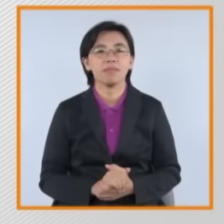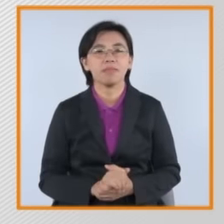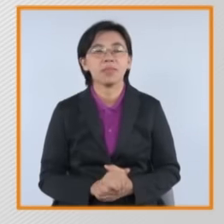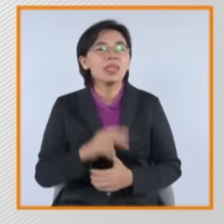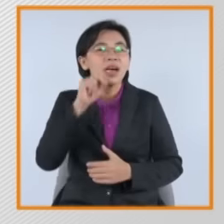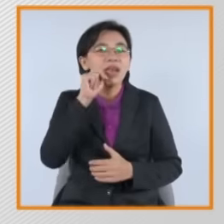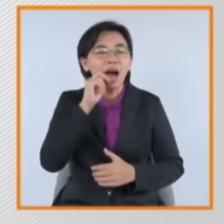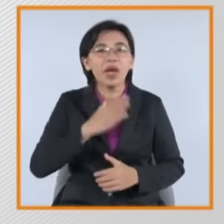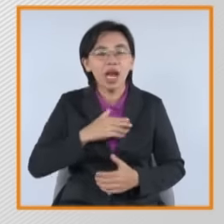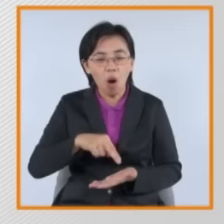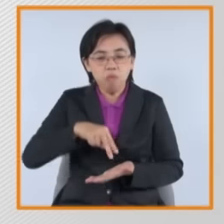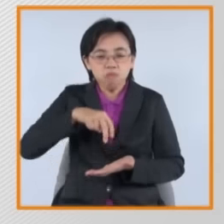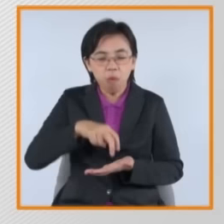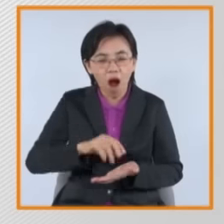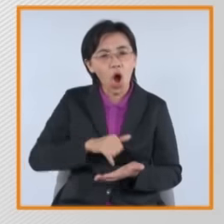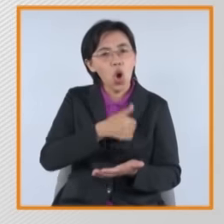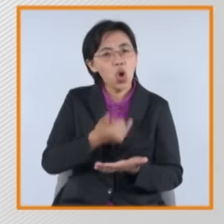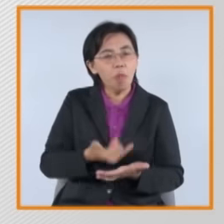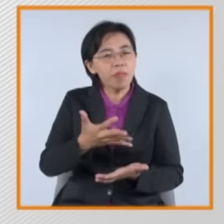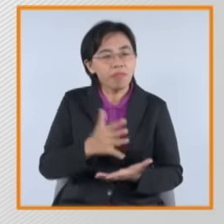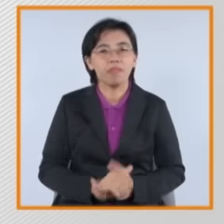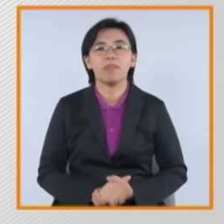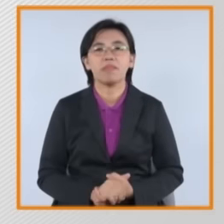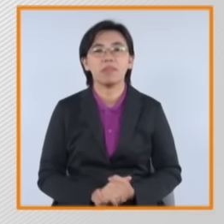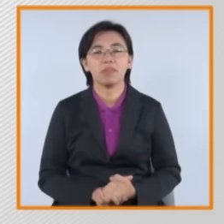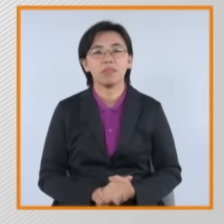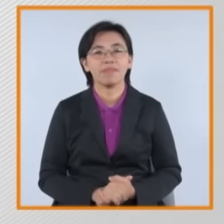จะช่วยพยุงไม่ให้เกิดการล้มได้ง่ายอีกด้วย